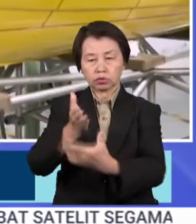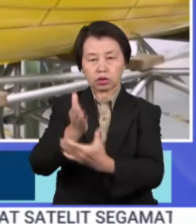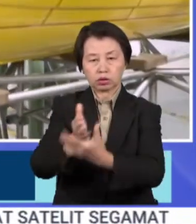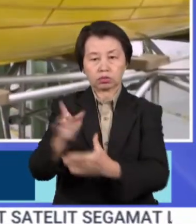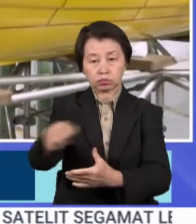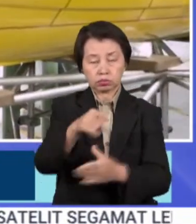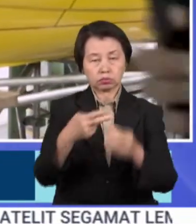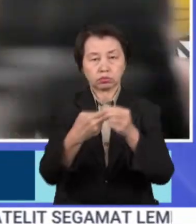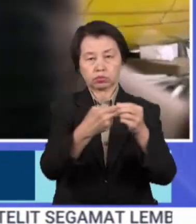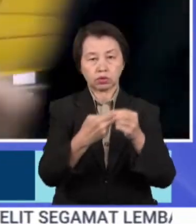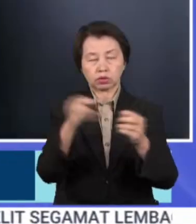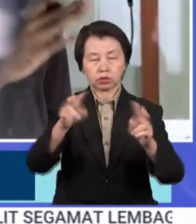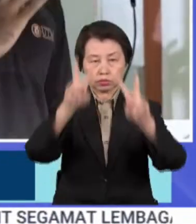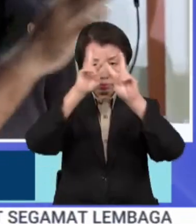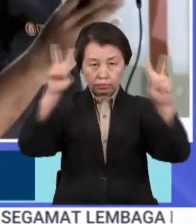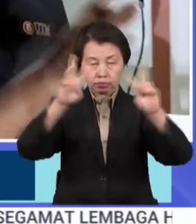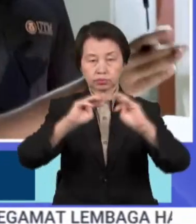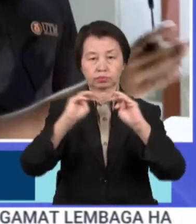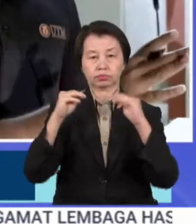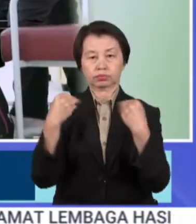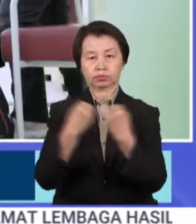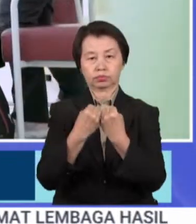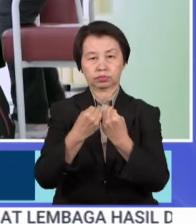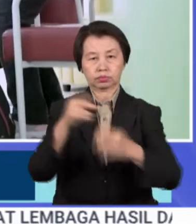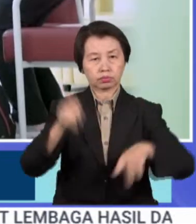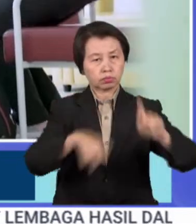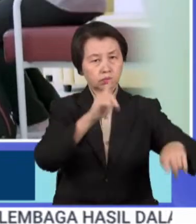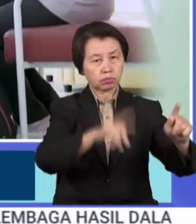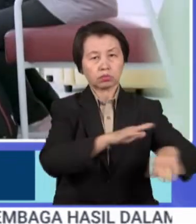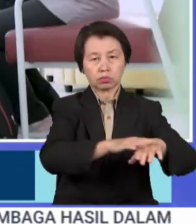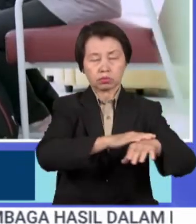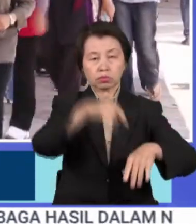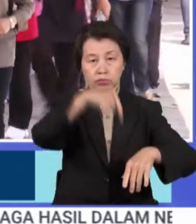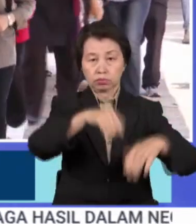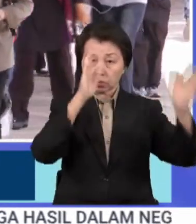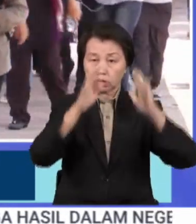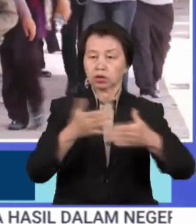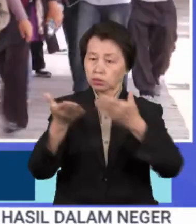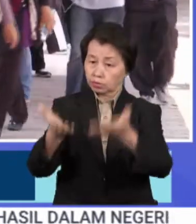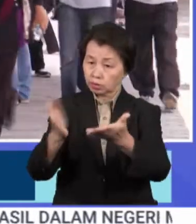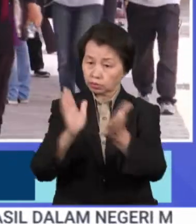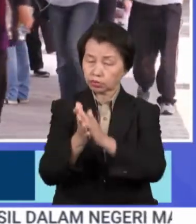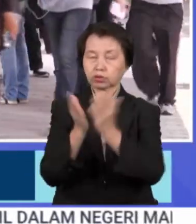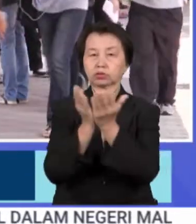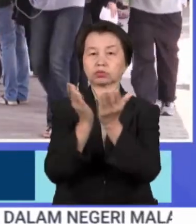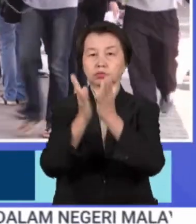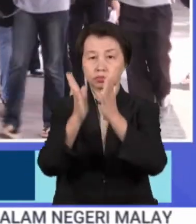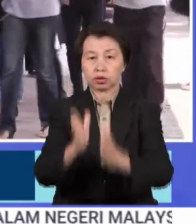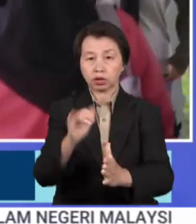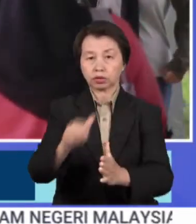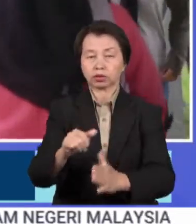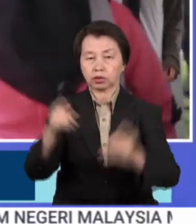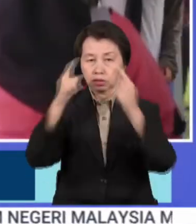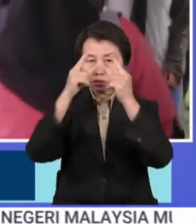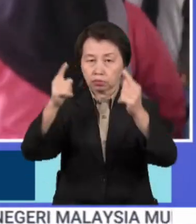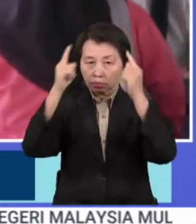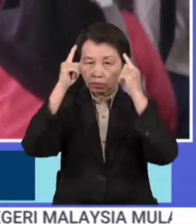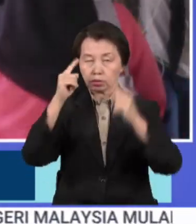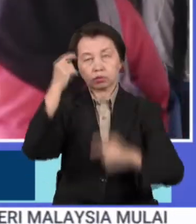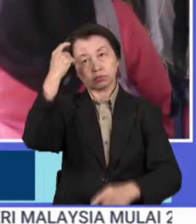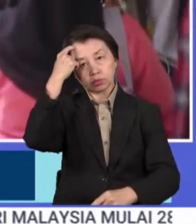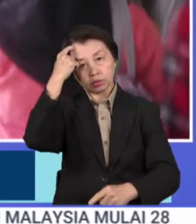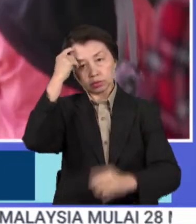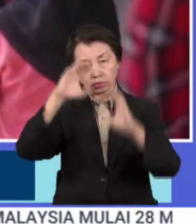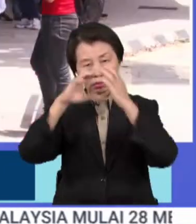gugat perpaduan dan keharmonian masyarakat berbilang kaum di negara ini. Mereka perlu menjadi pelajar dan mahasiswa yang berminda